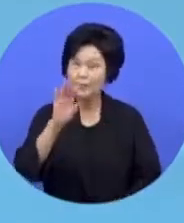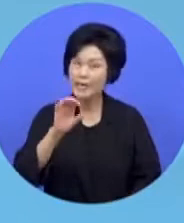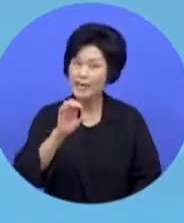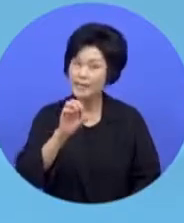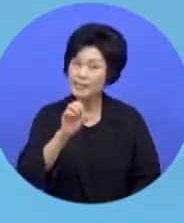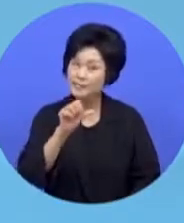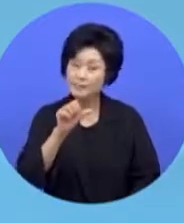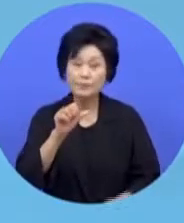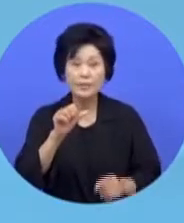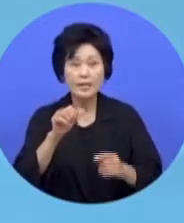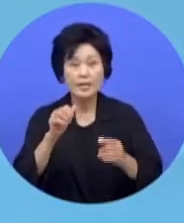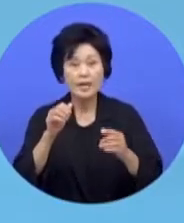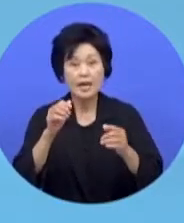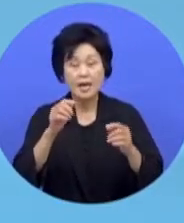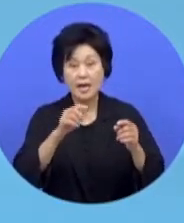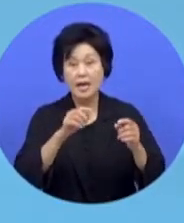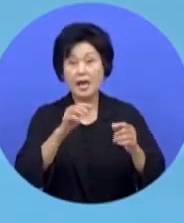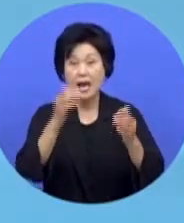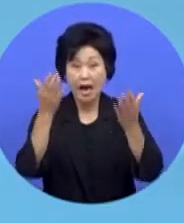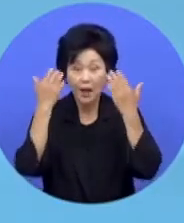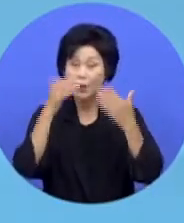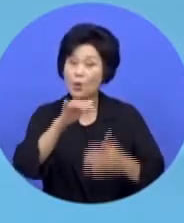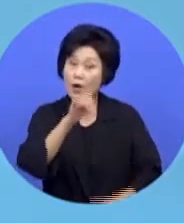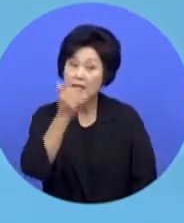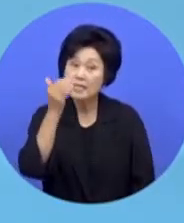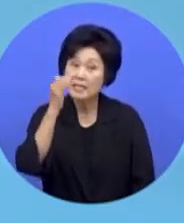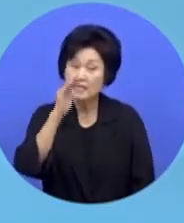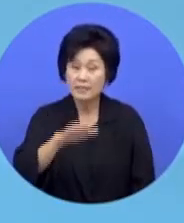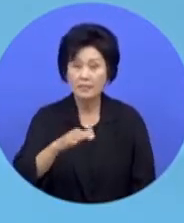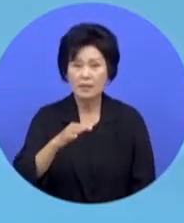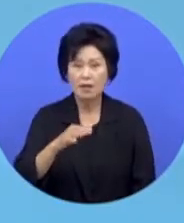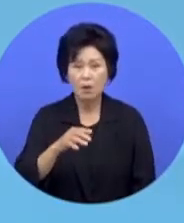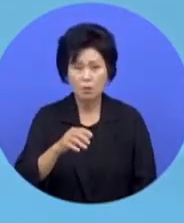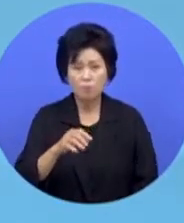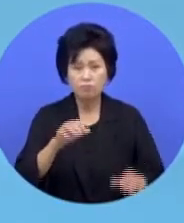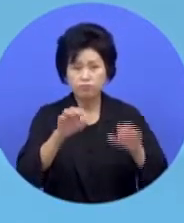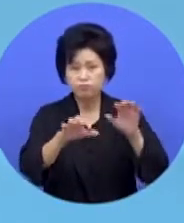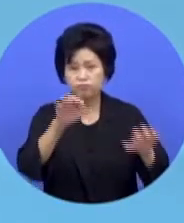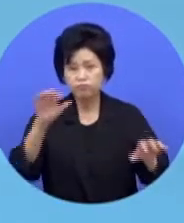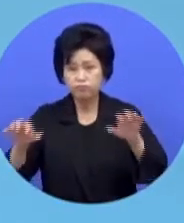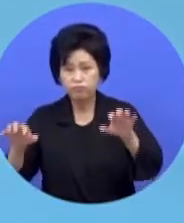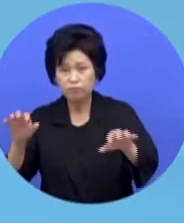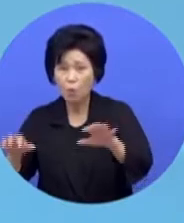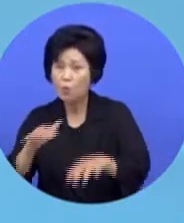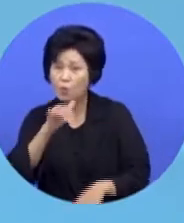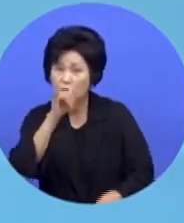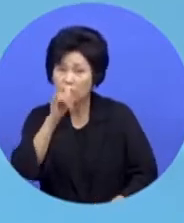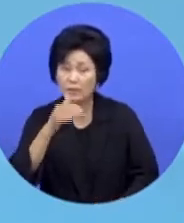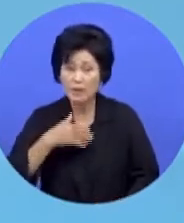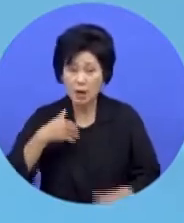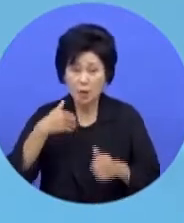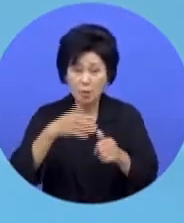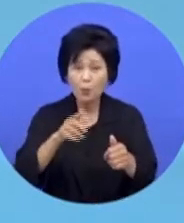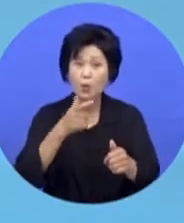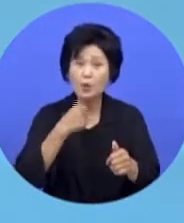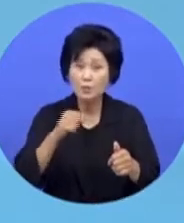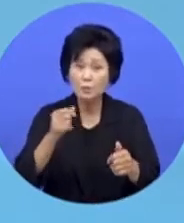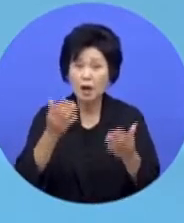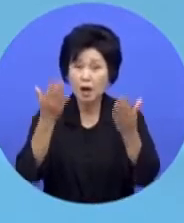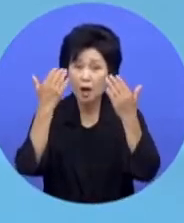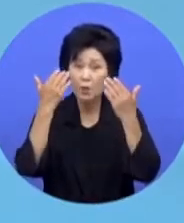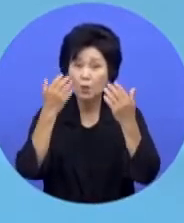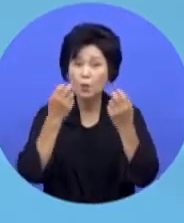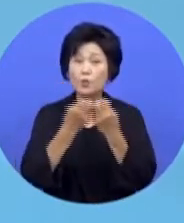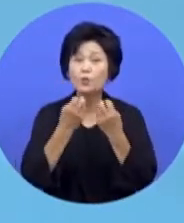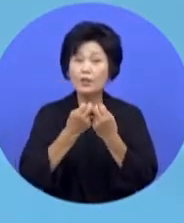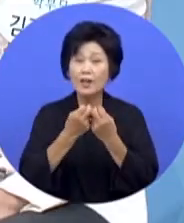분산되어 있으니까 딱 내가 이렇게 보내고 싶은 학교에 있는다는 게 이게 쉽지가 않잖아요. 네, 그렇죠. 그게 어떻게 이렇게 딱